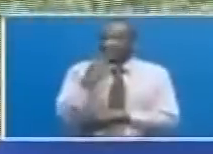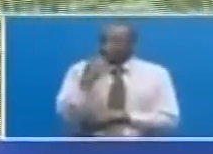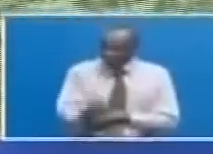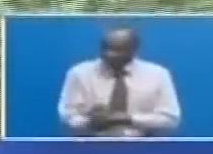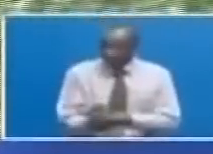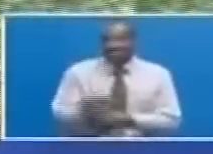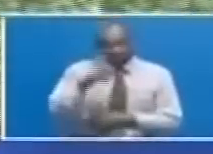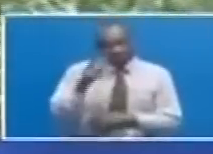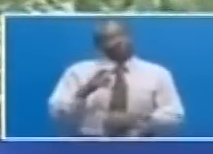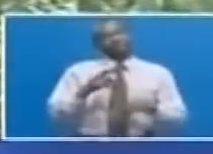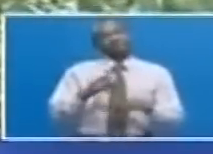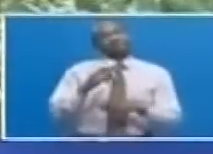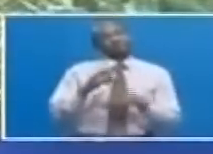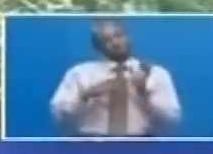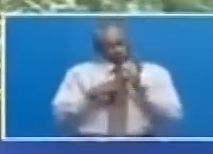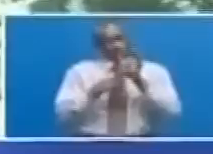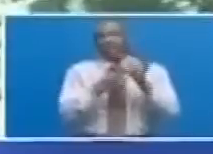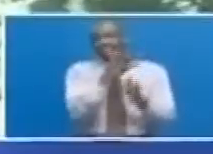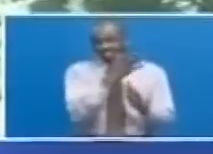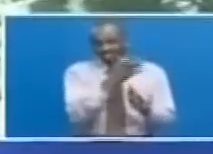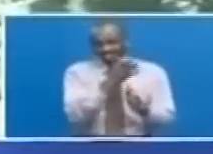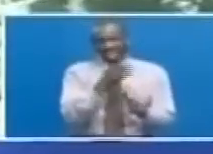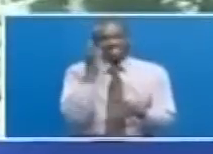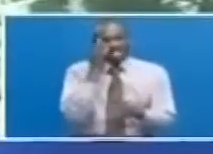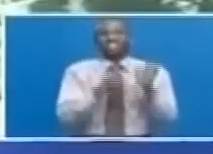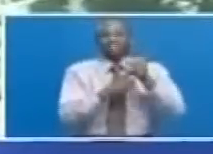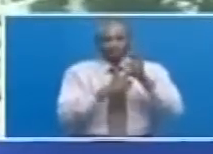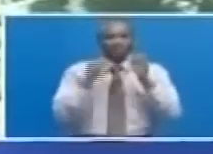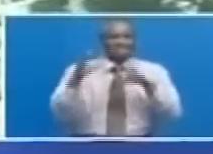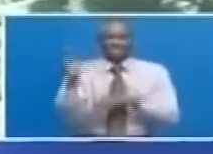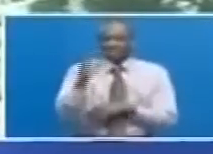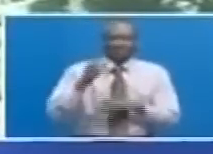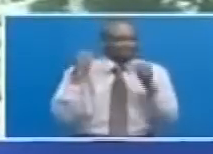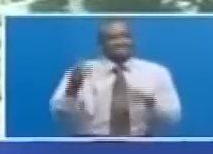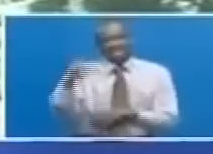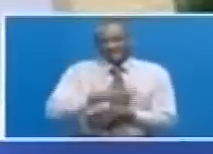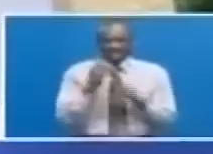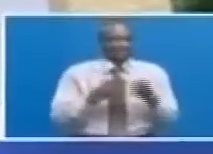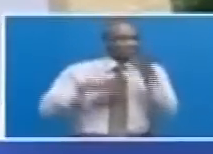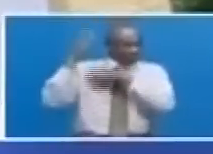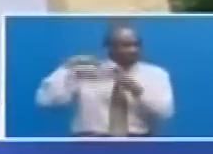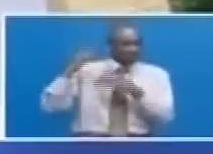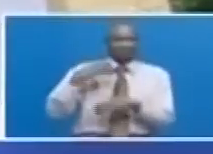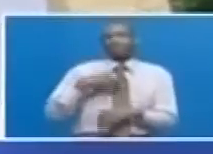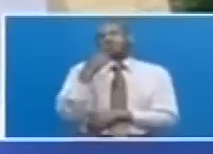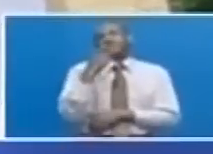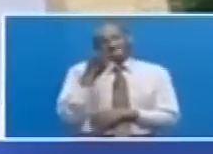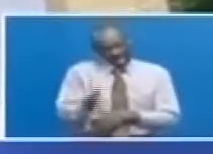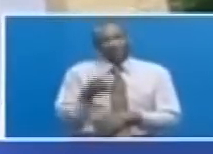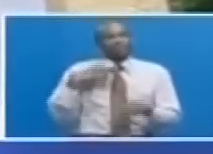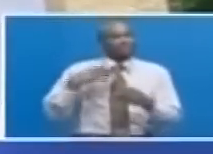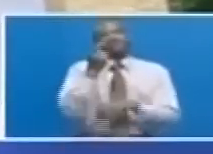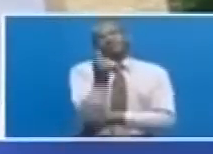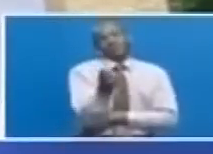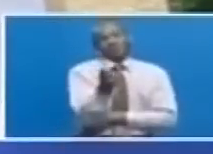kuwa maonyesho ya kilimo mwaka huu hayajawavutia wateja kama ilivyokuwa katika miaka ya awali. Aidha,